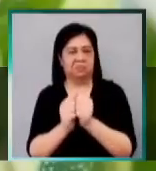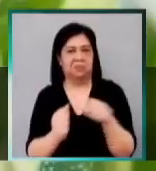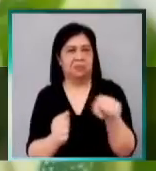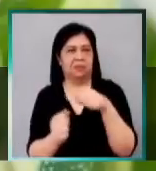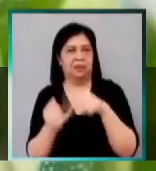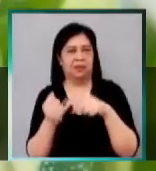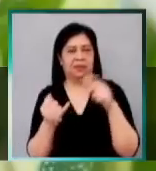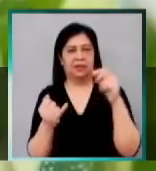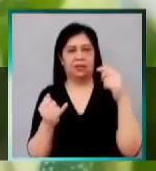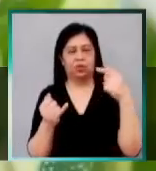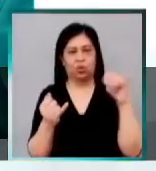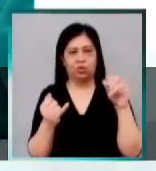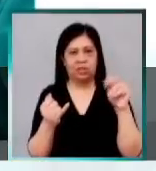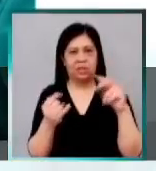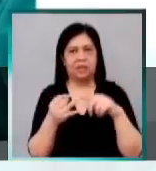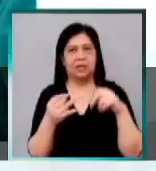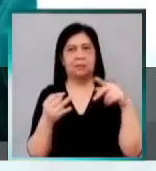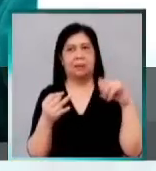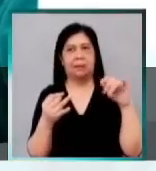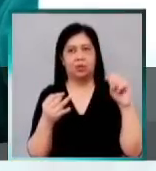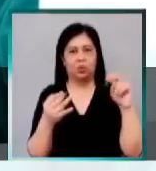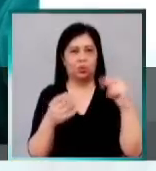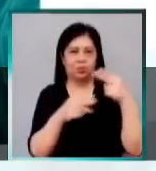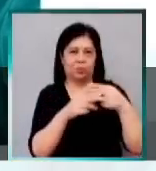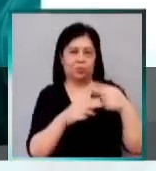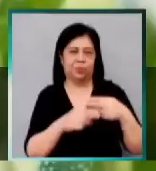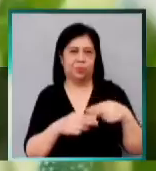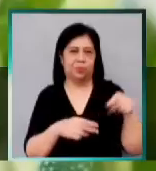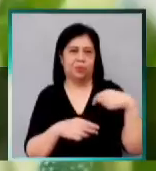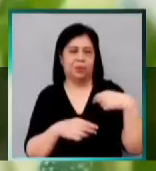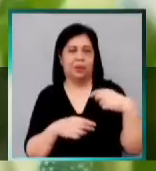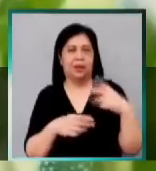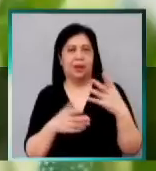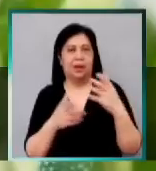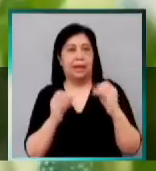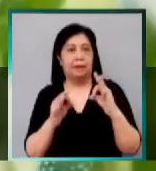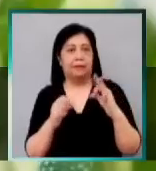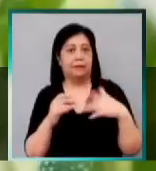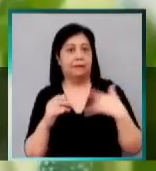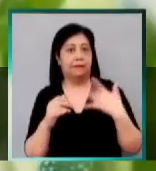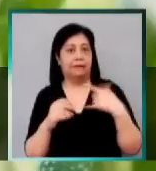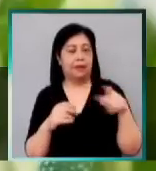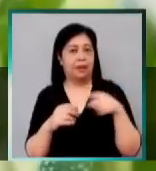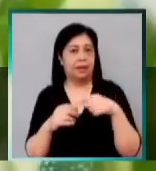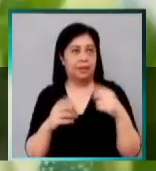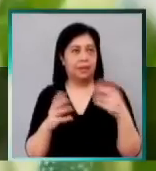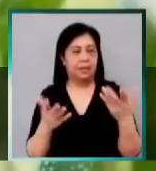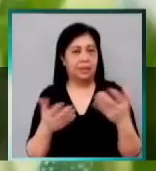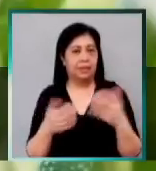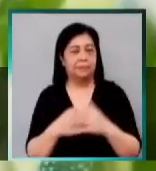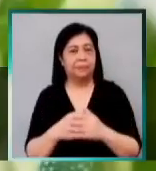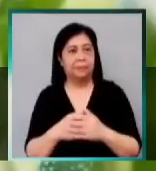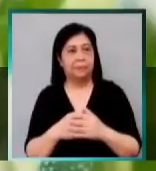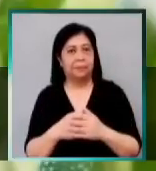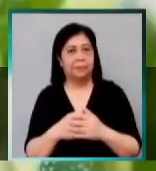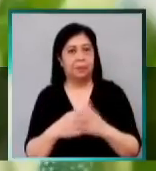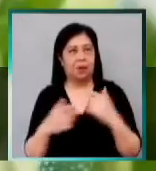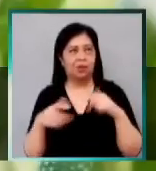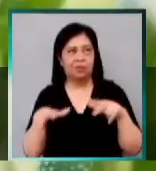Jae-in, si Park Hae-soo, eto nga yung friend kong si Ali. Kapag nararamdaman nila na medyo awkward ako or